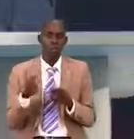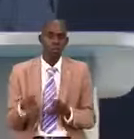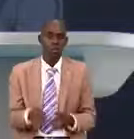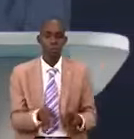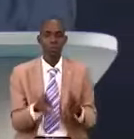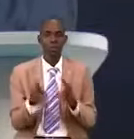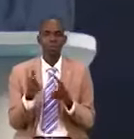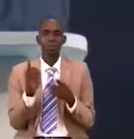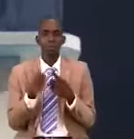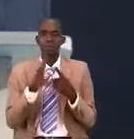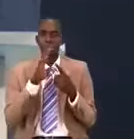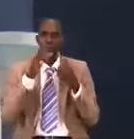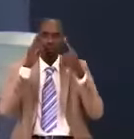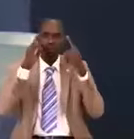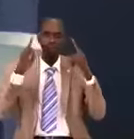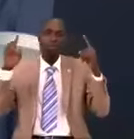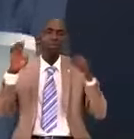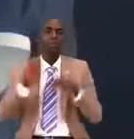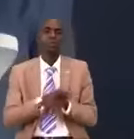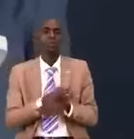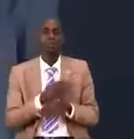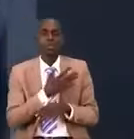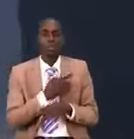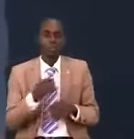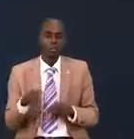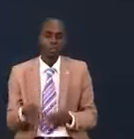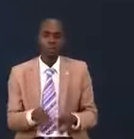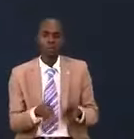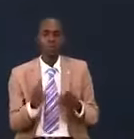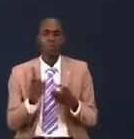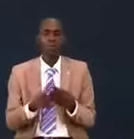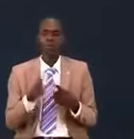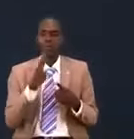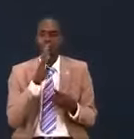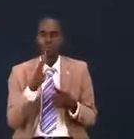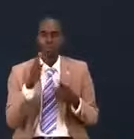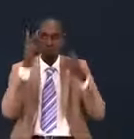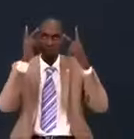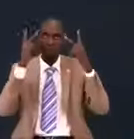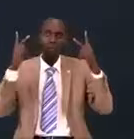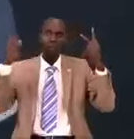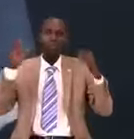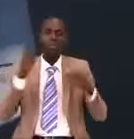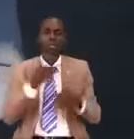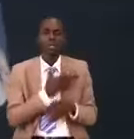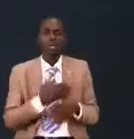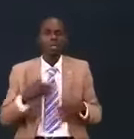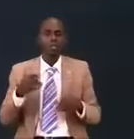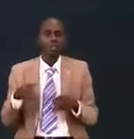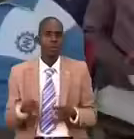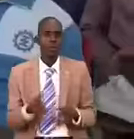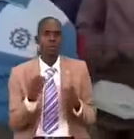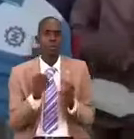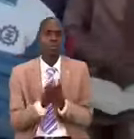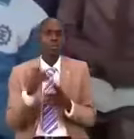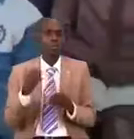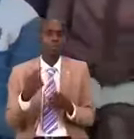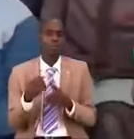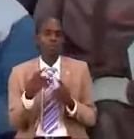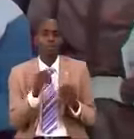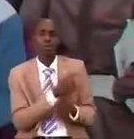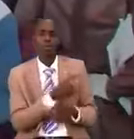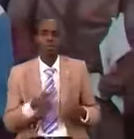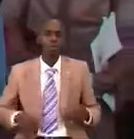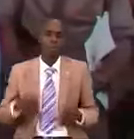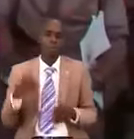la prospérité la voix le moyen pas lequel l'oeuvre du Seigneur le ministère va prospérer entre tes